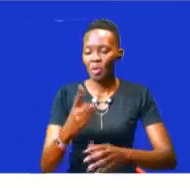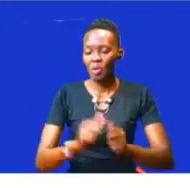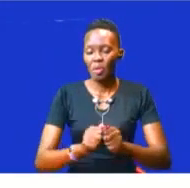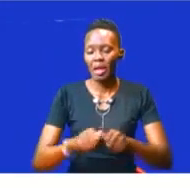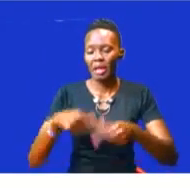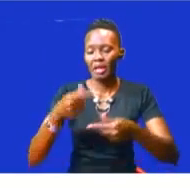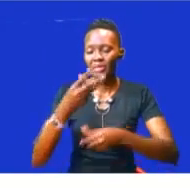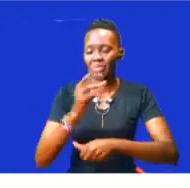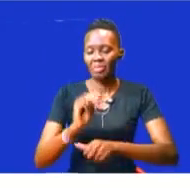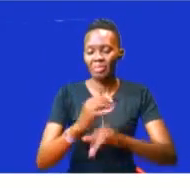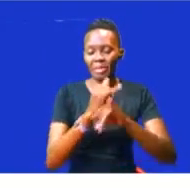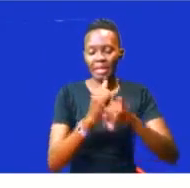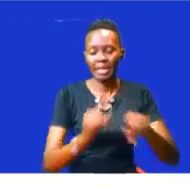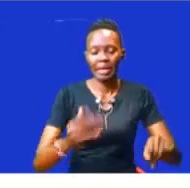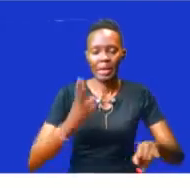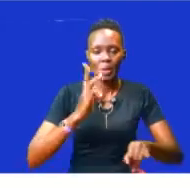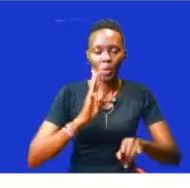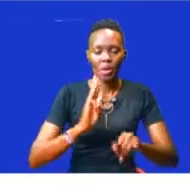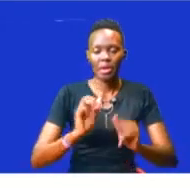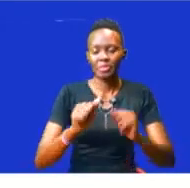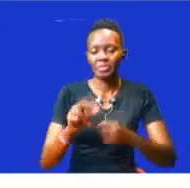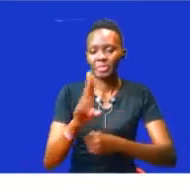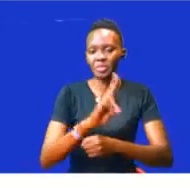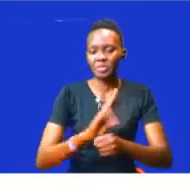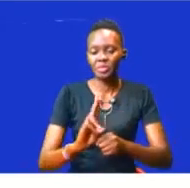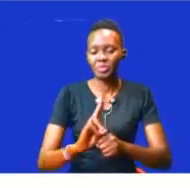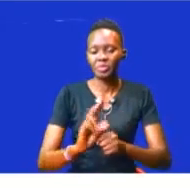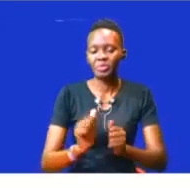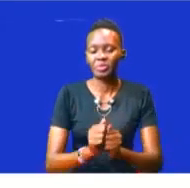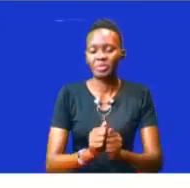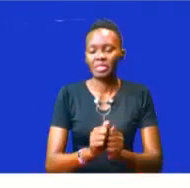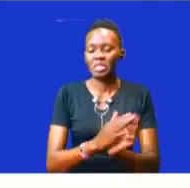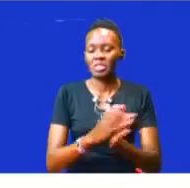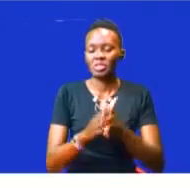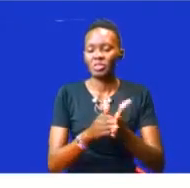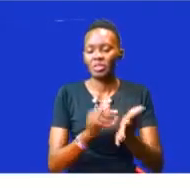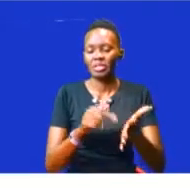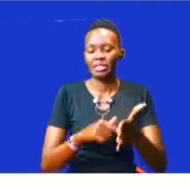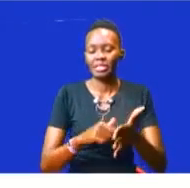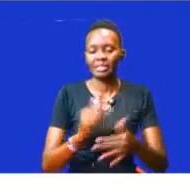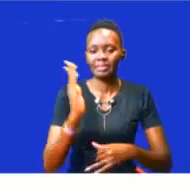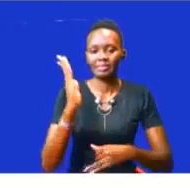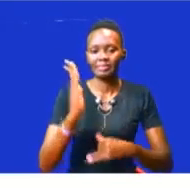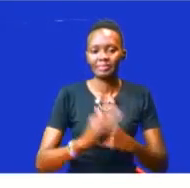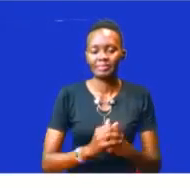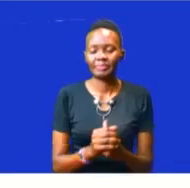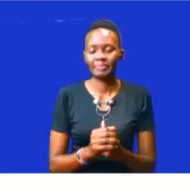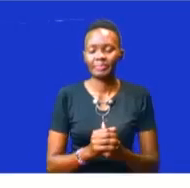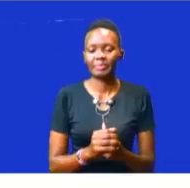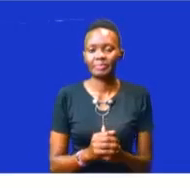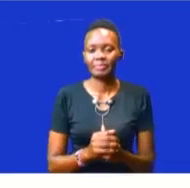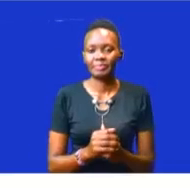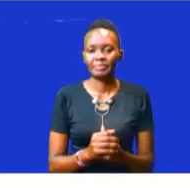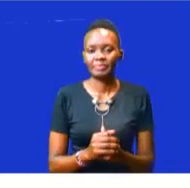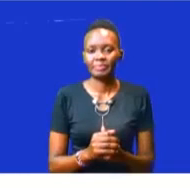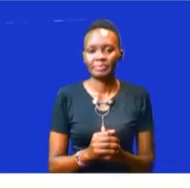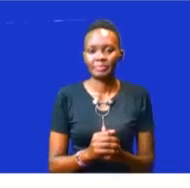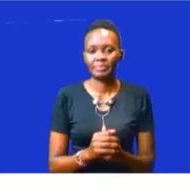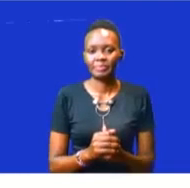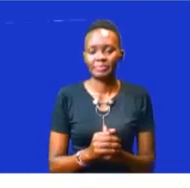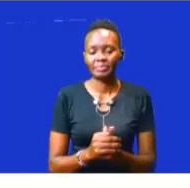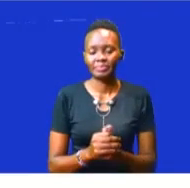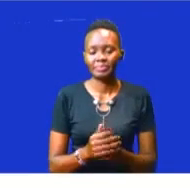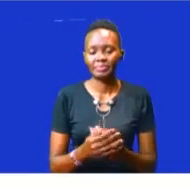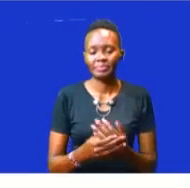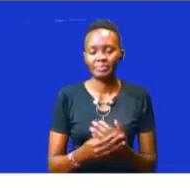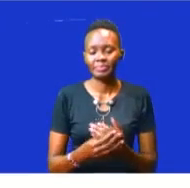pinoindo mano maler ma ginyalo tiyogodo mana kaka ileronwa kod jafom marwa e kantinendi mano ma Kisumu Justus Adoyo mayawonwa